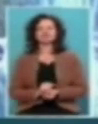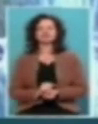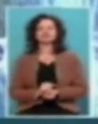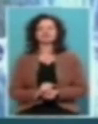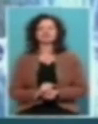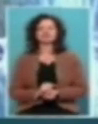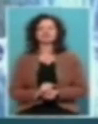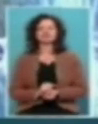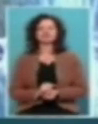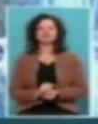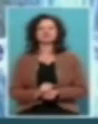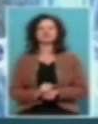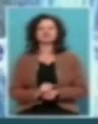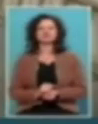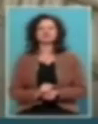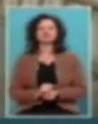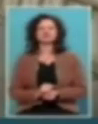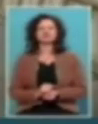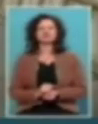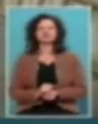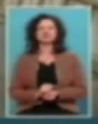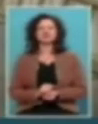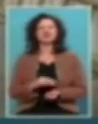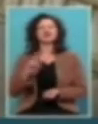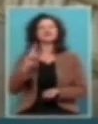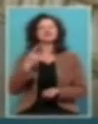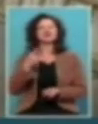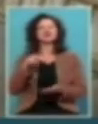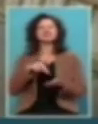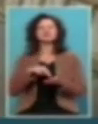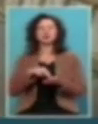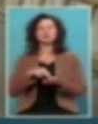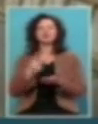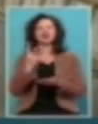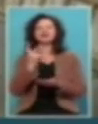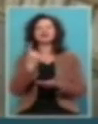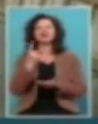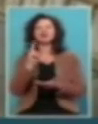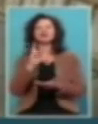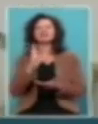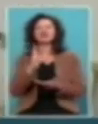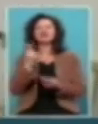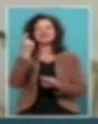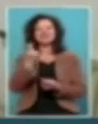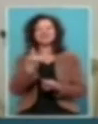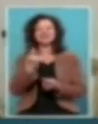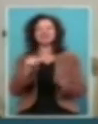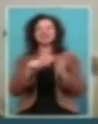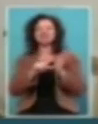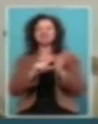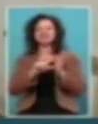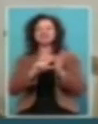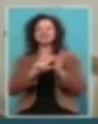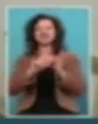областной акимат, городской акимат. Жаңа жылдан бастап, электрқуаты үшін тариф 6,5%-ға арзандады. Наурыз